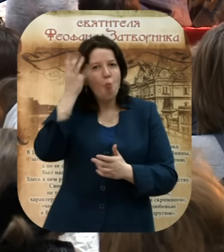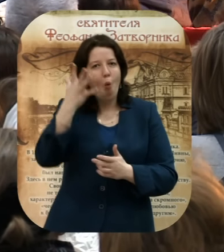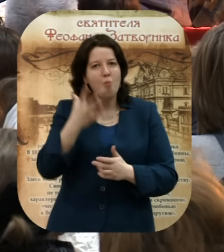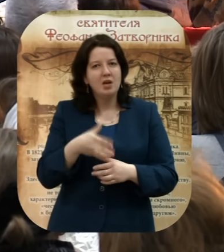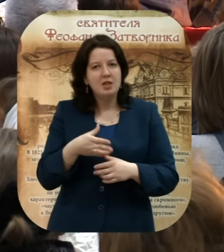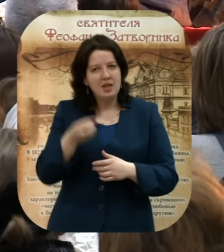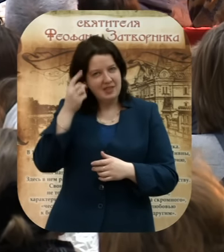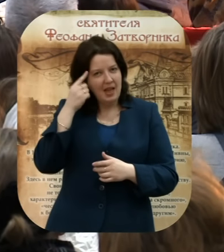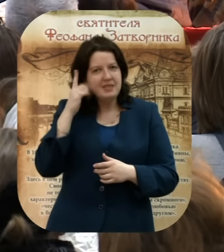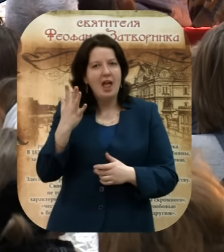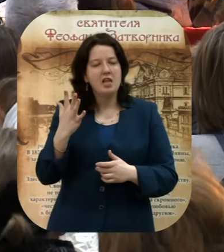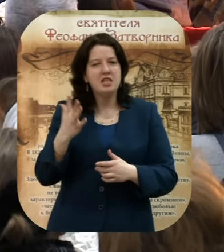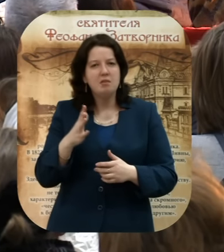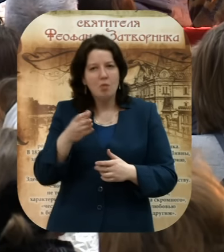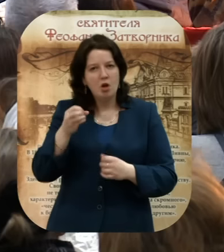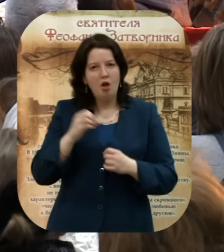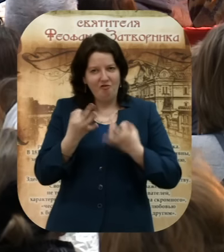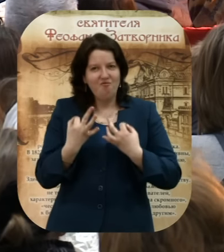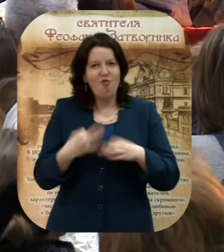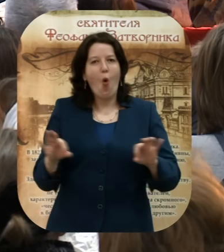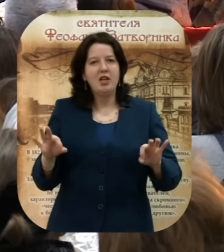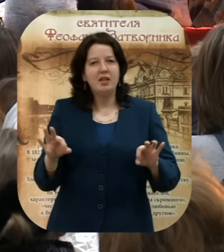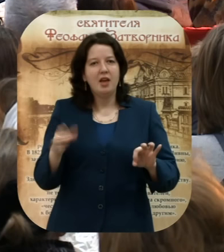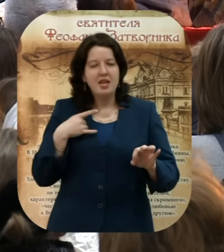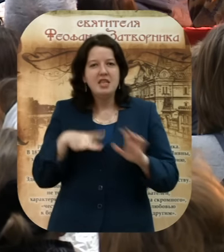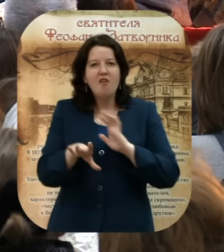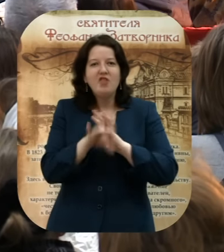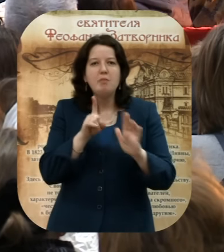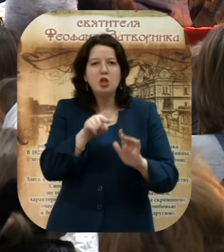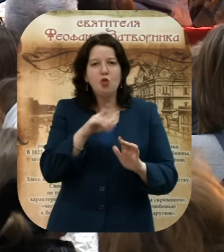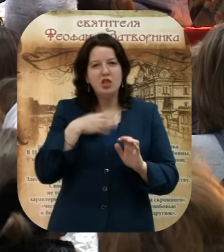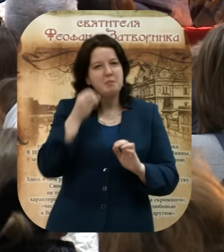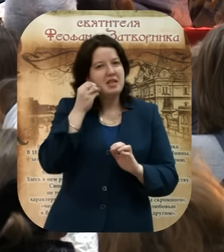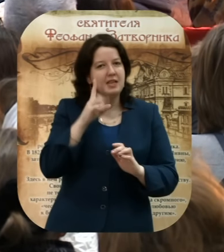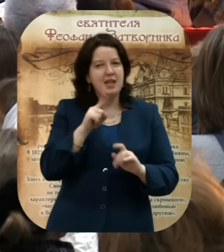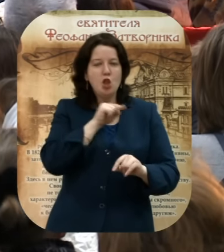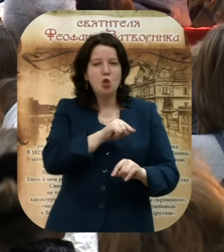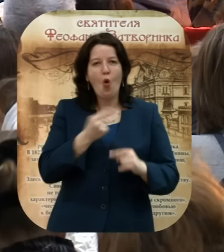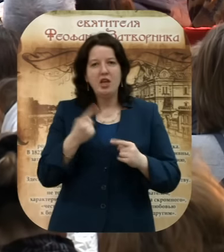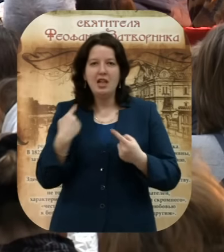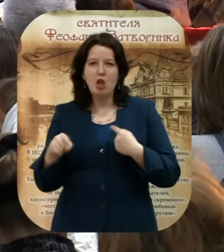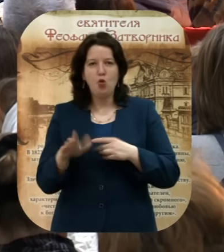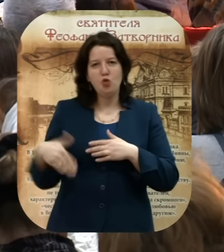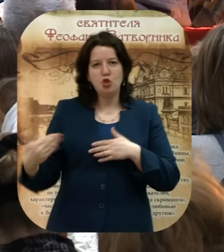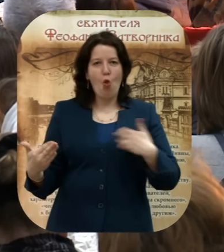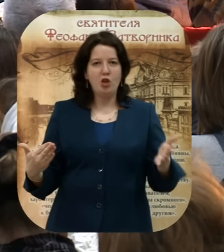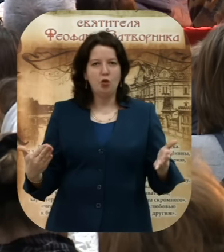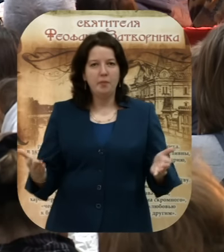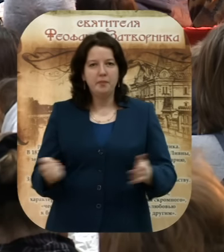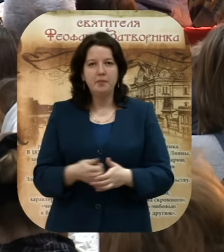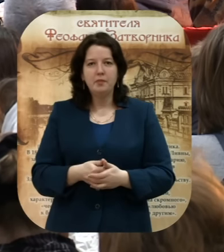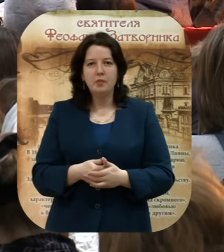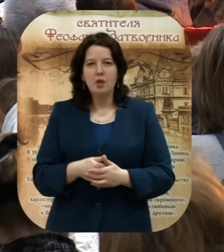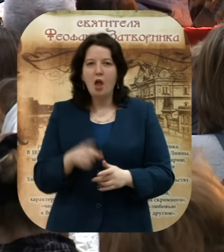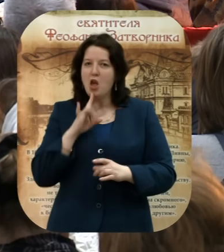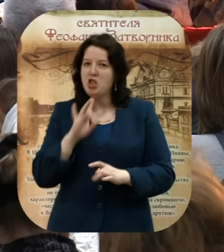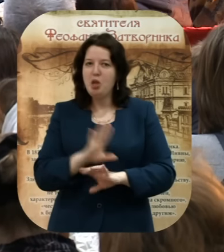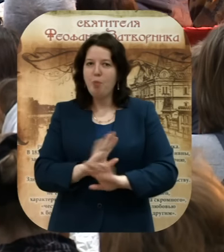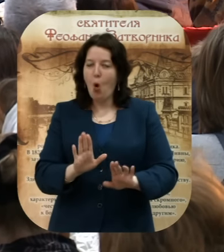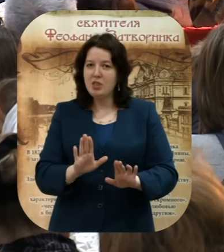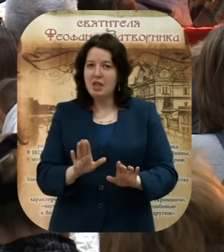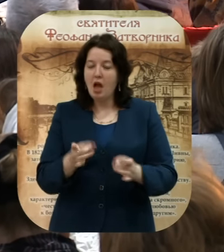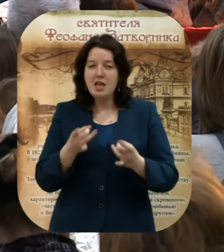волей. Изберет ли он именно сознательно ту или иную сторону? Не просто